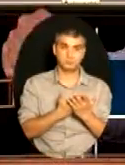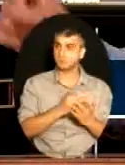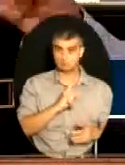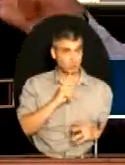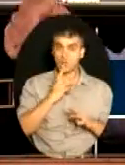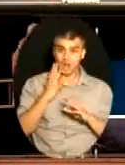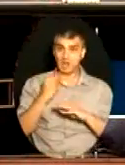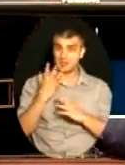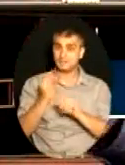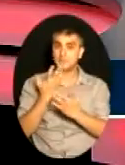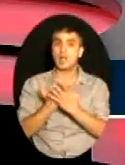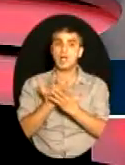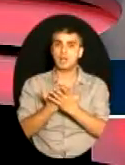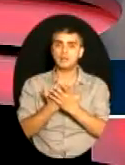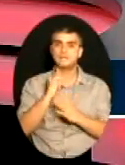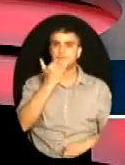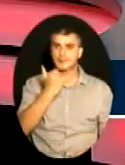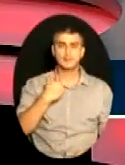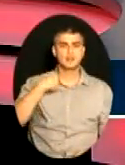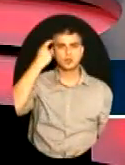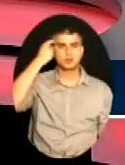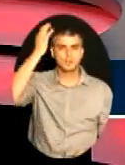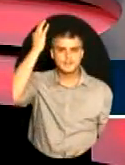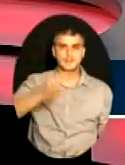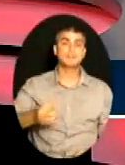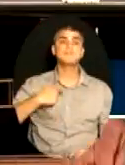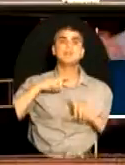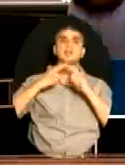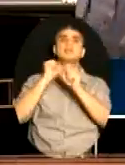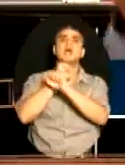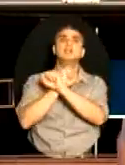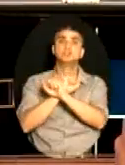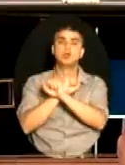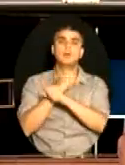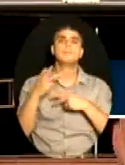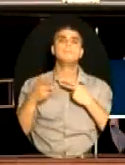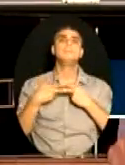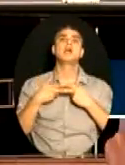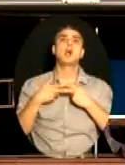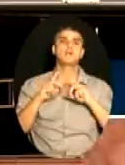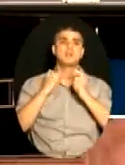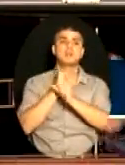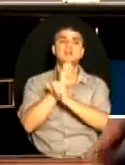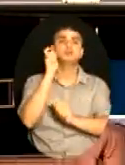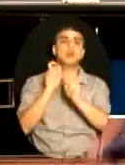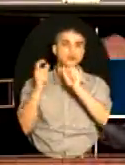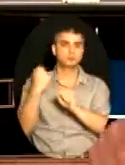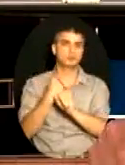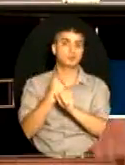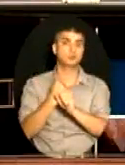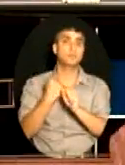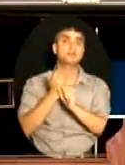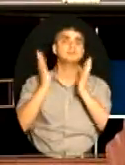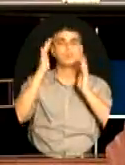לא, על תשתית ראייתית הם יהיו. כן, אנחנו יודעים, ויעצרו בקרוב. יעצרו אנשים שביצעו